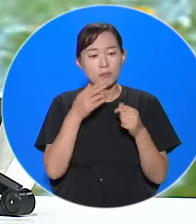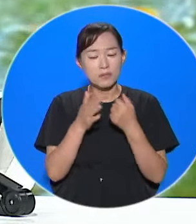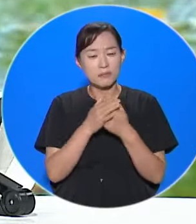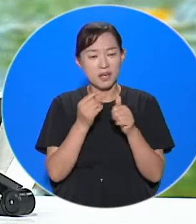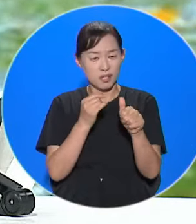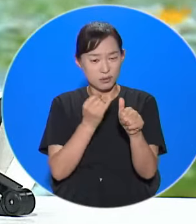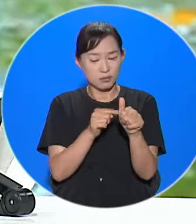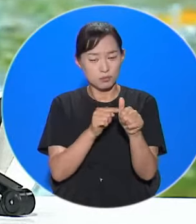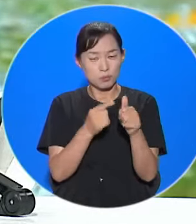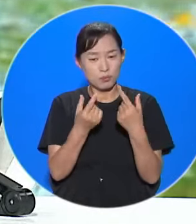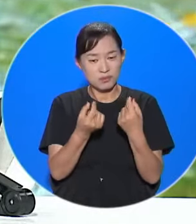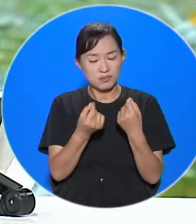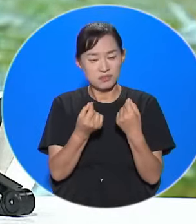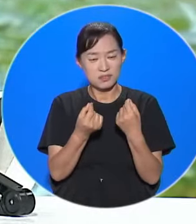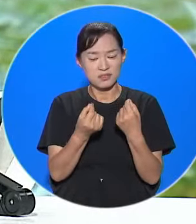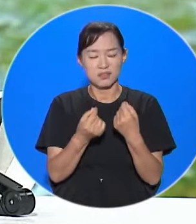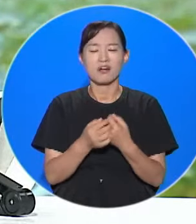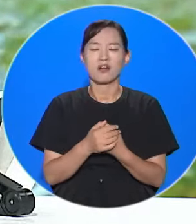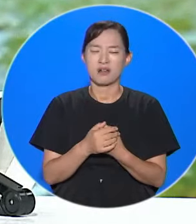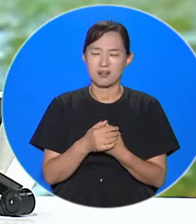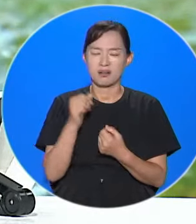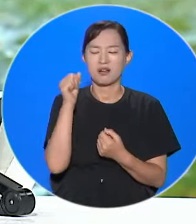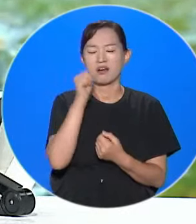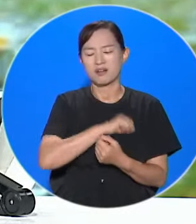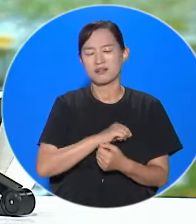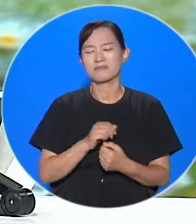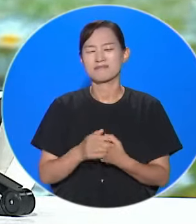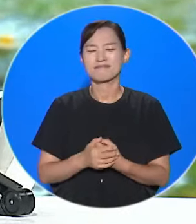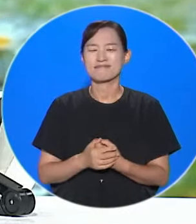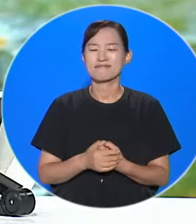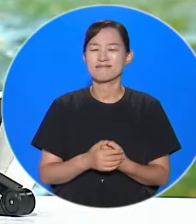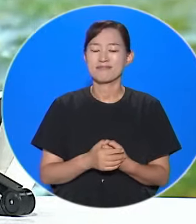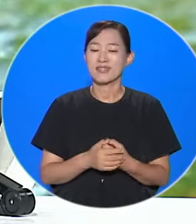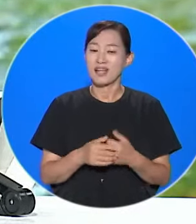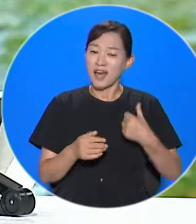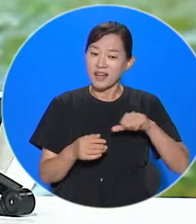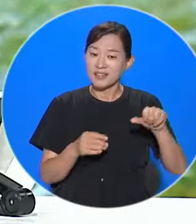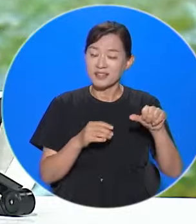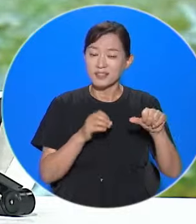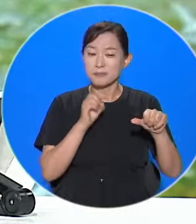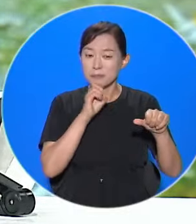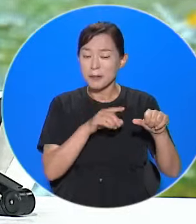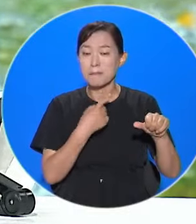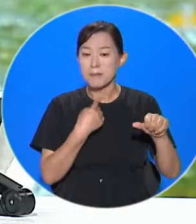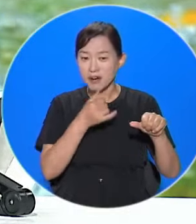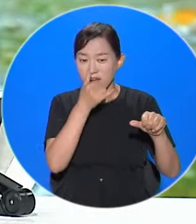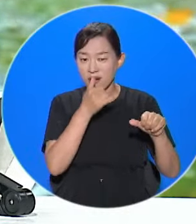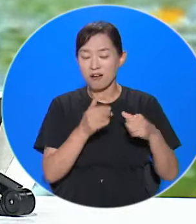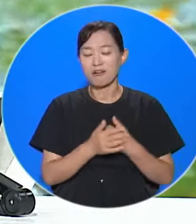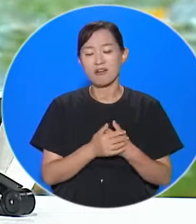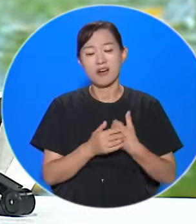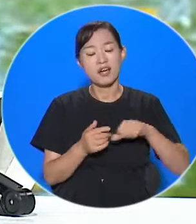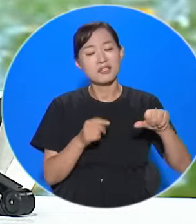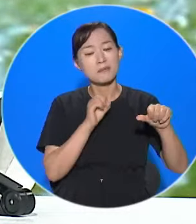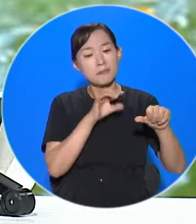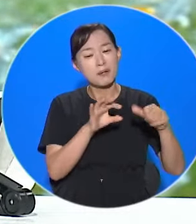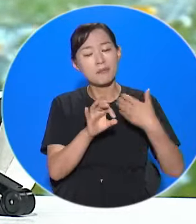약해졌네요, 그러면. 예, 예, 예. 네. 그 어떻게 자녀들한테 한번 권면을 많이 하셨을 것 같은데 우리 아들 반응은